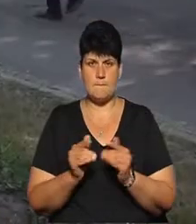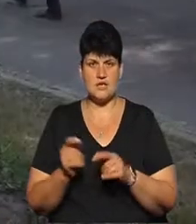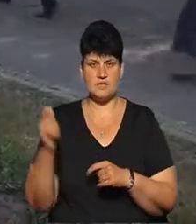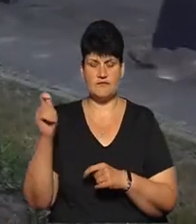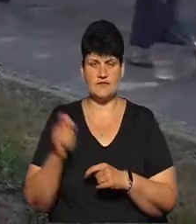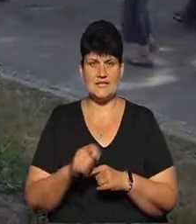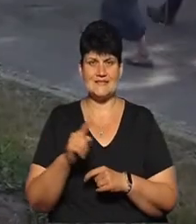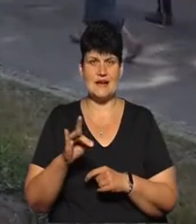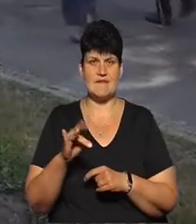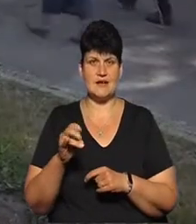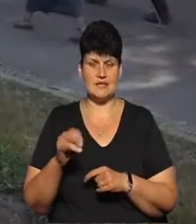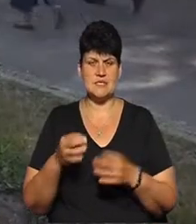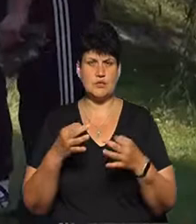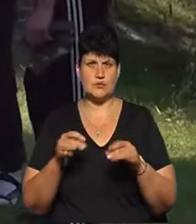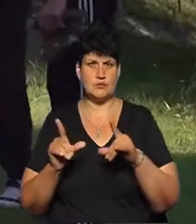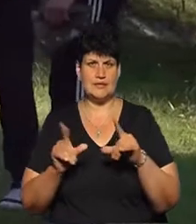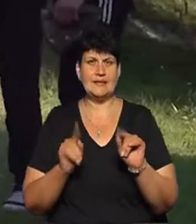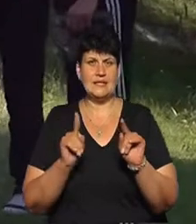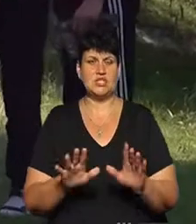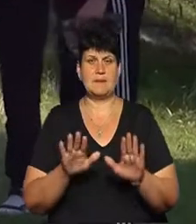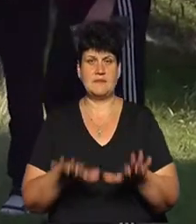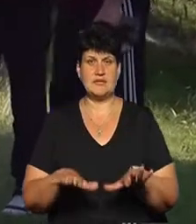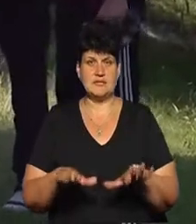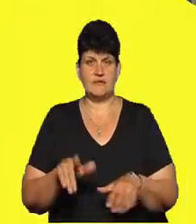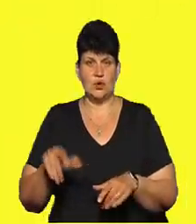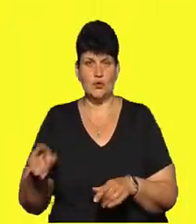Дозволять проїжджати лише місцевим жителям і священникам.